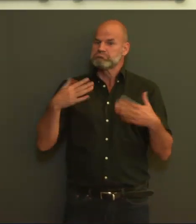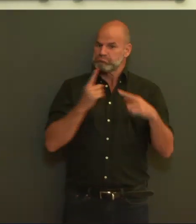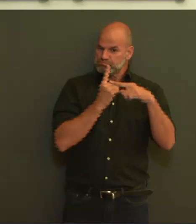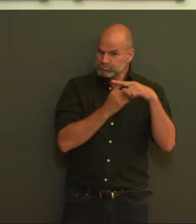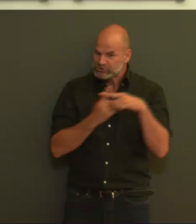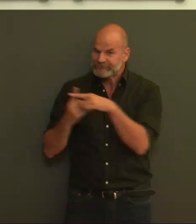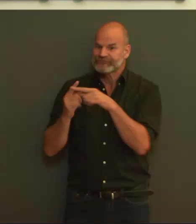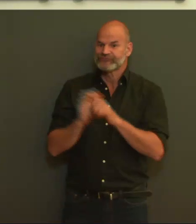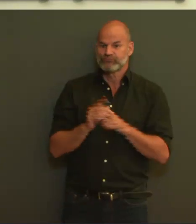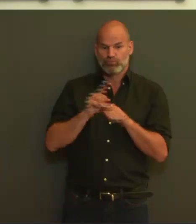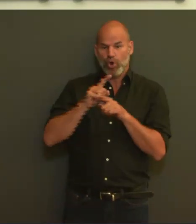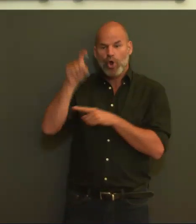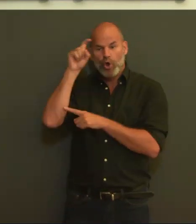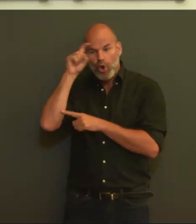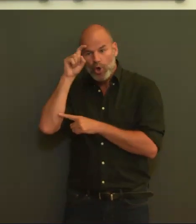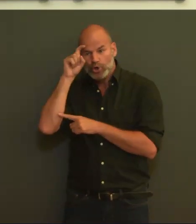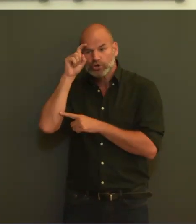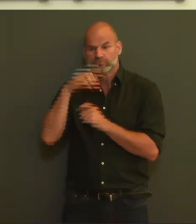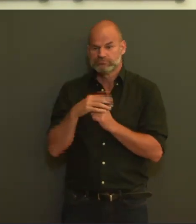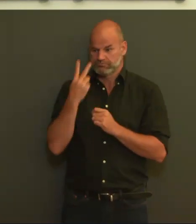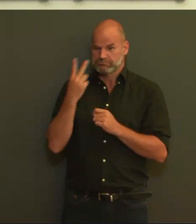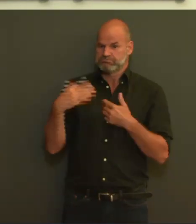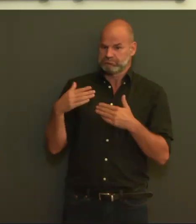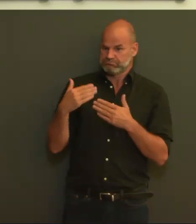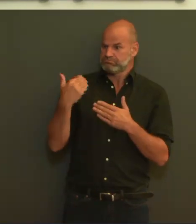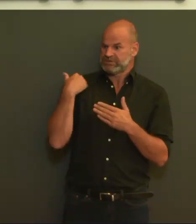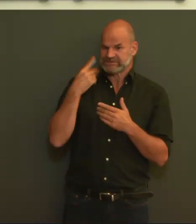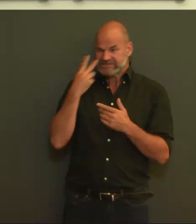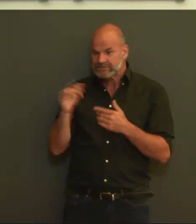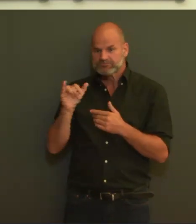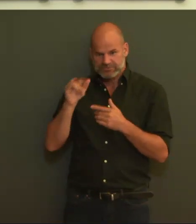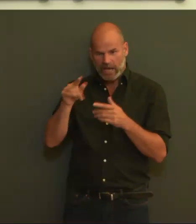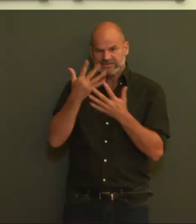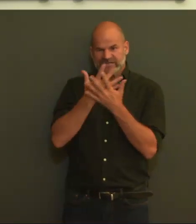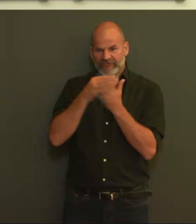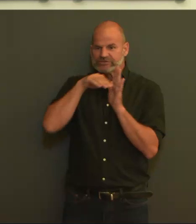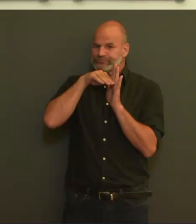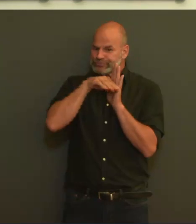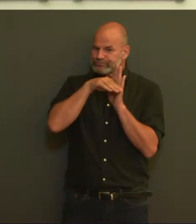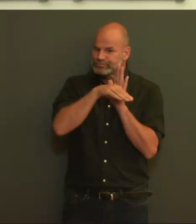nu sinds enige tijd ook een daling van het weekgemiddelde. Dat is goed nieuws.